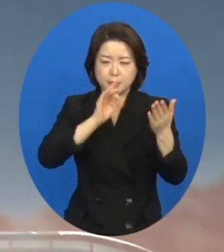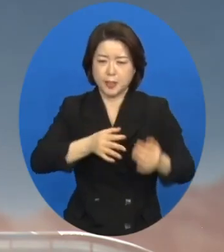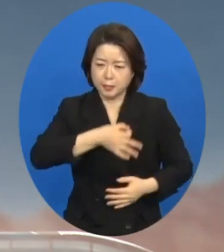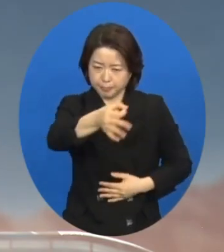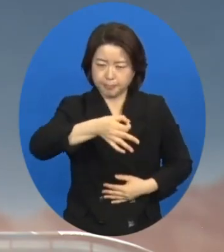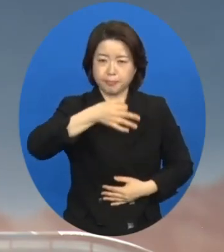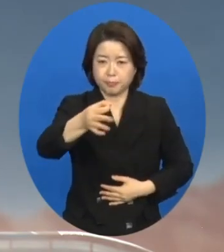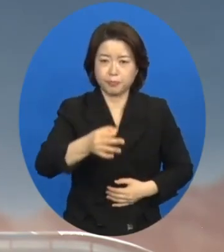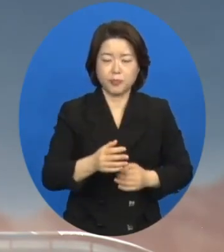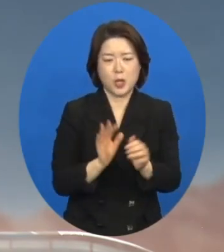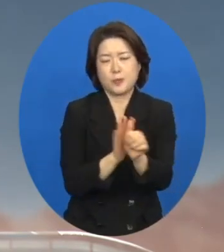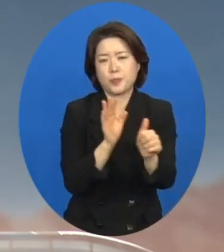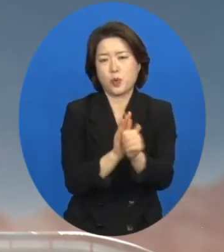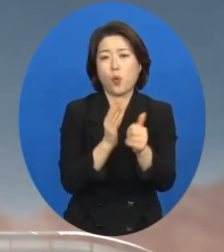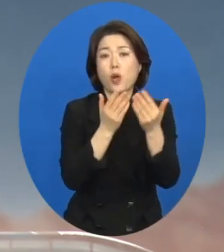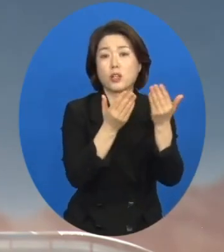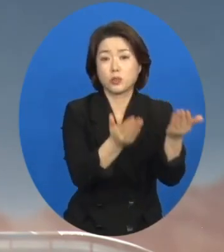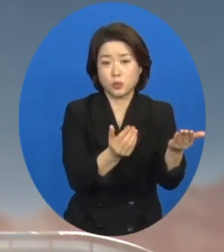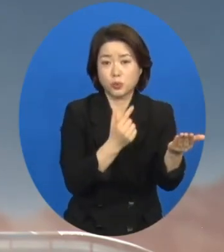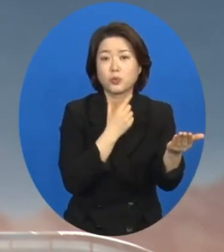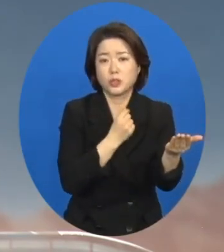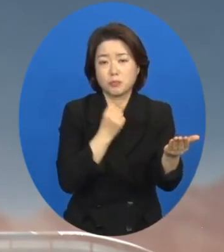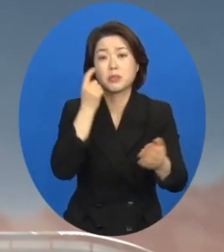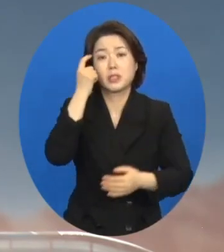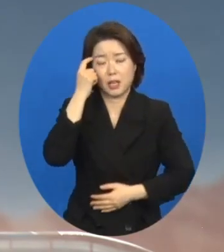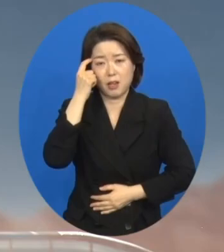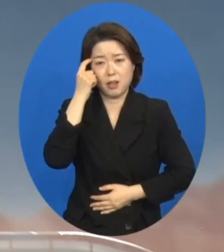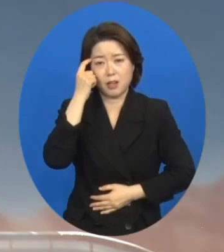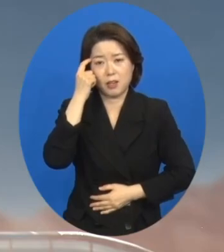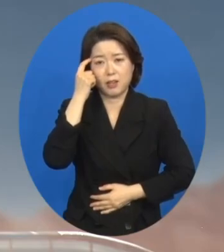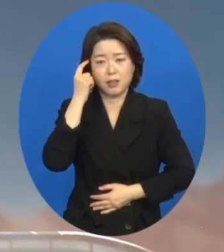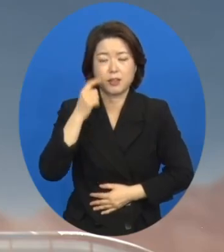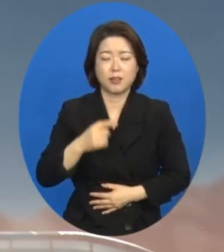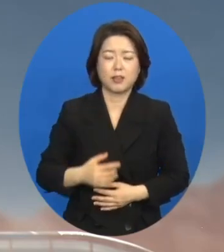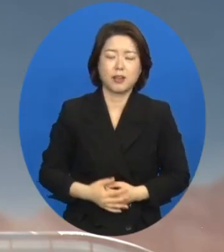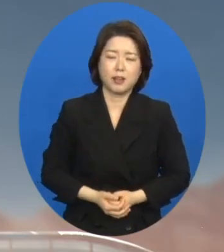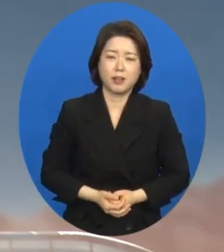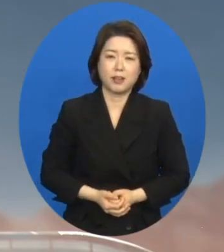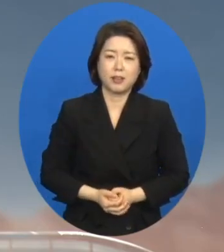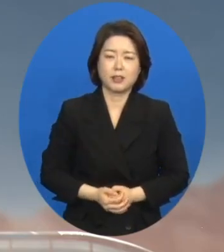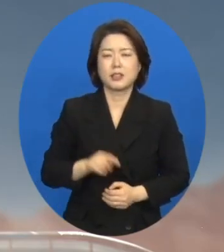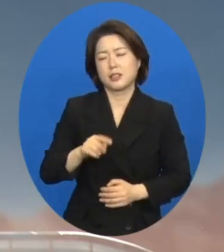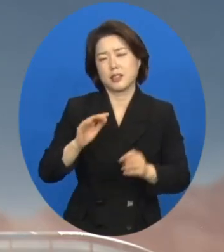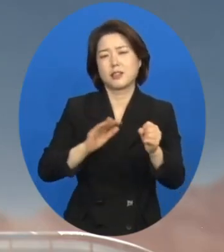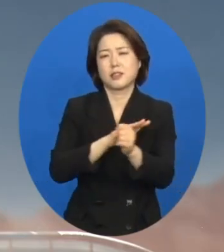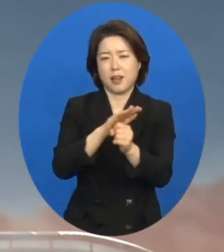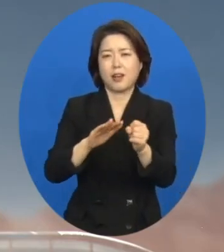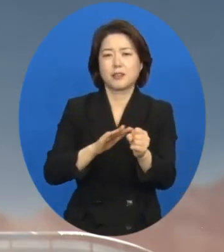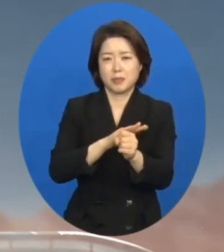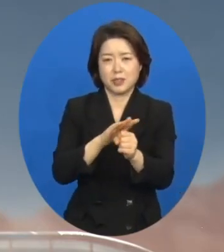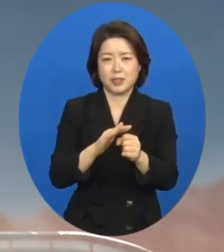내서 보탬이 되고 싶다라는 것. 사랑입니다.